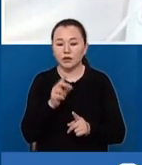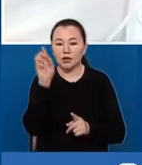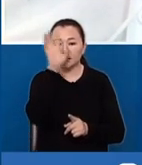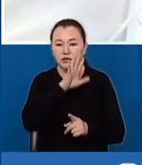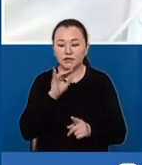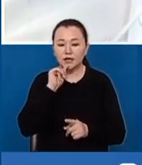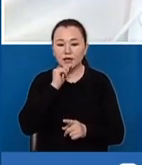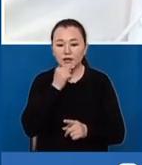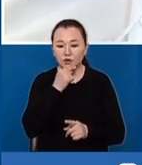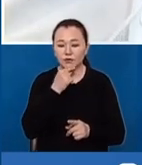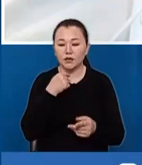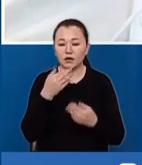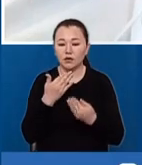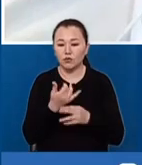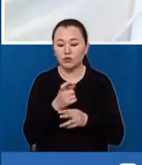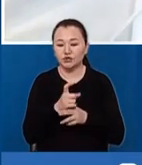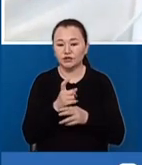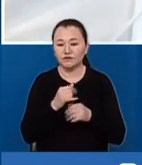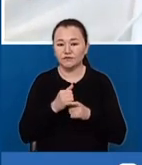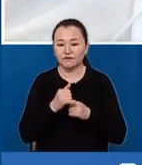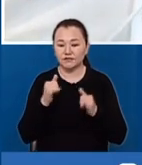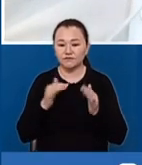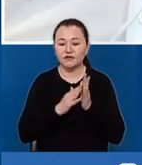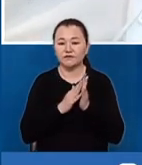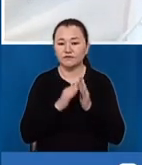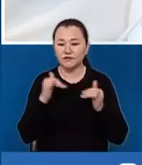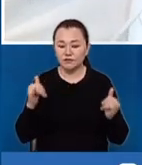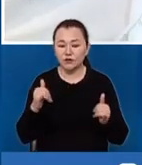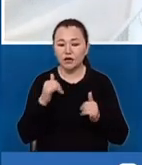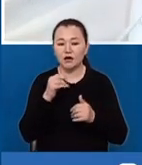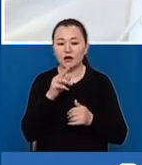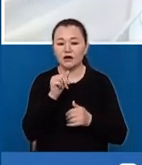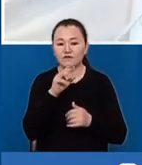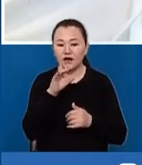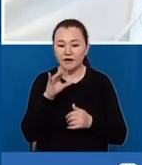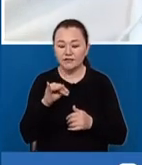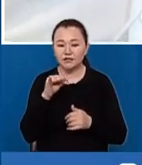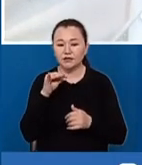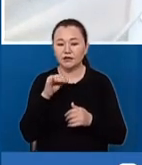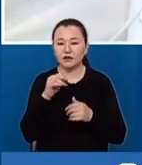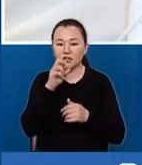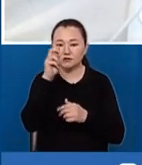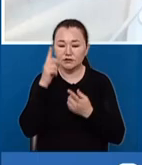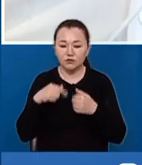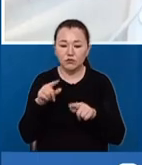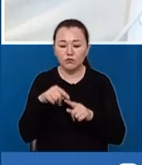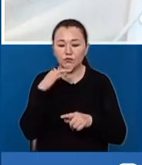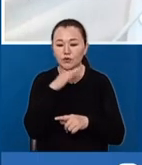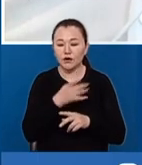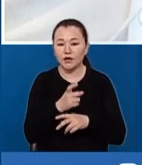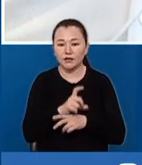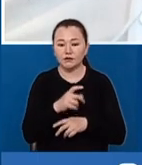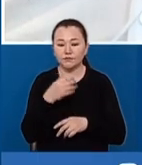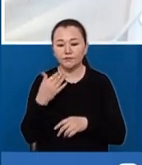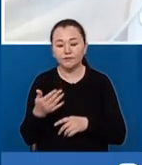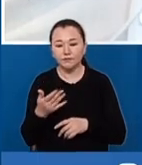мемлекеттің экономика араласу өте жоғары. Сондықтан мына квази мемлекеттік сектор көп бізде. Осы жағынан мына